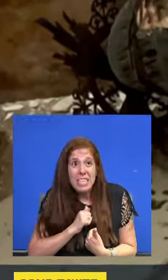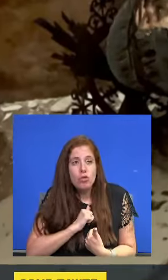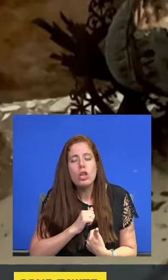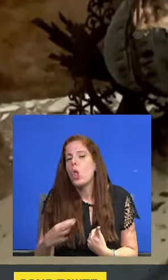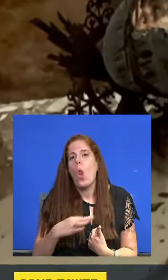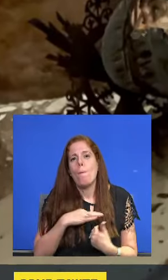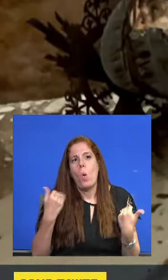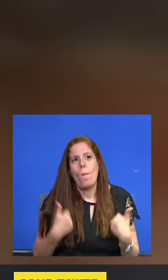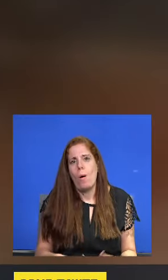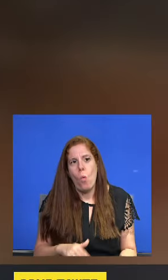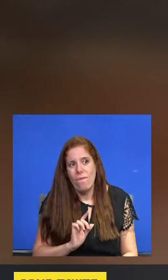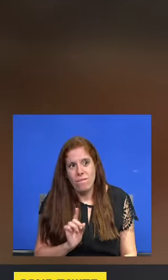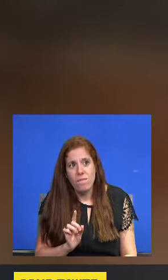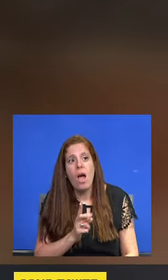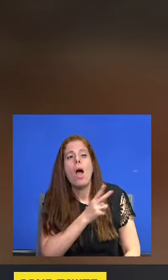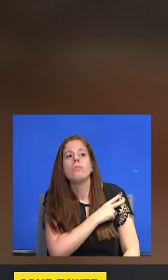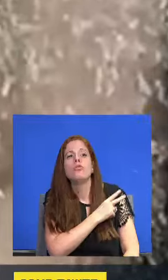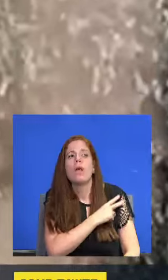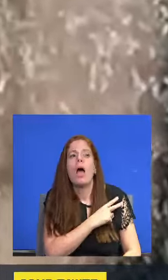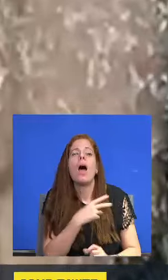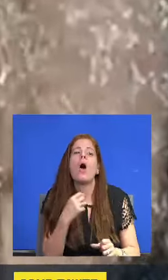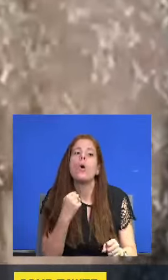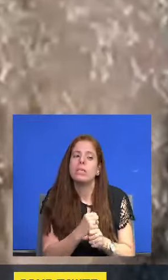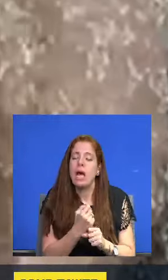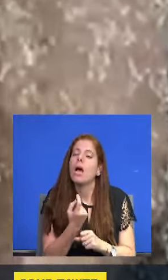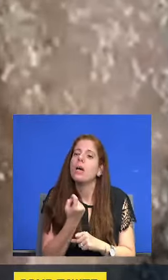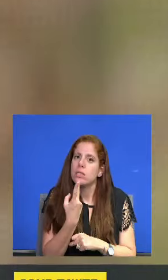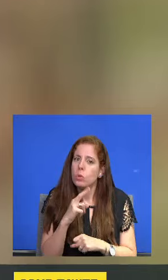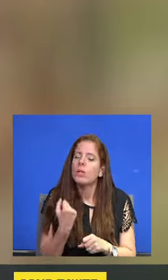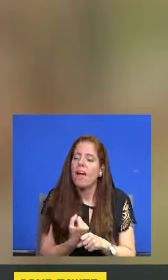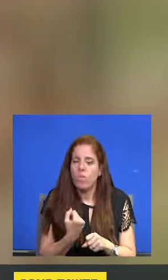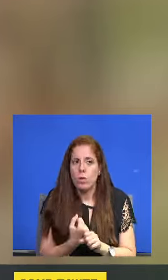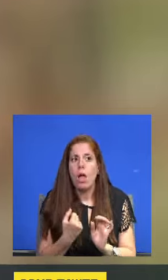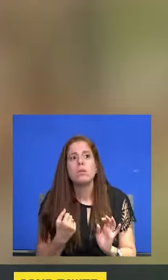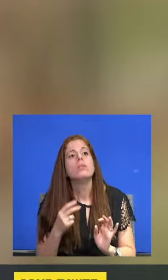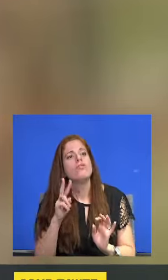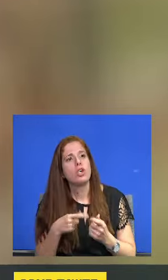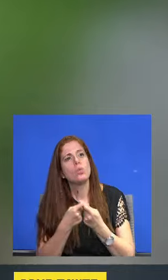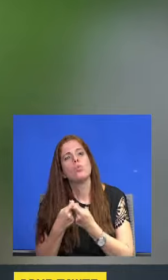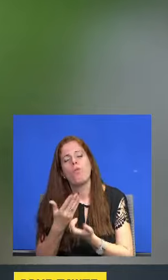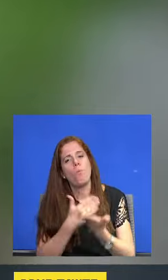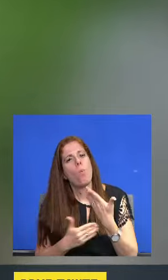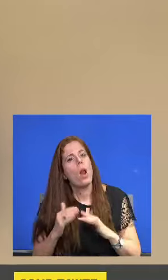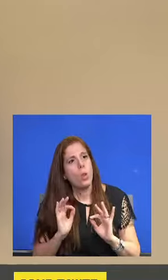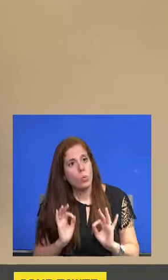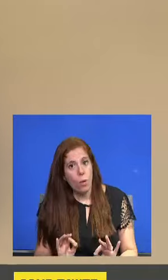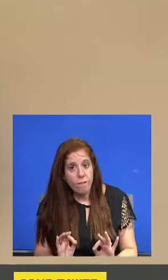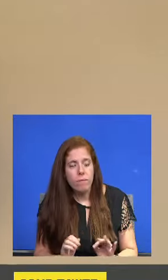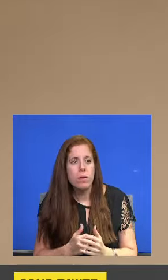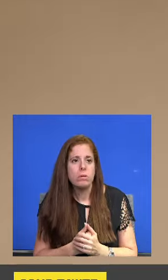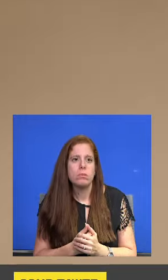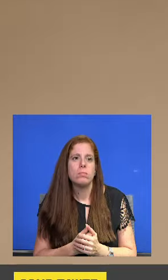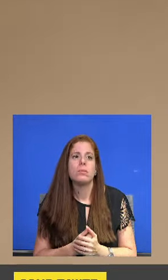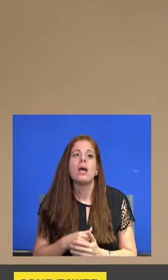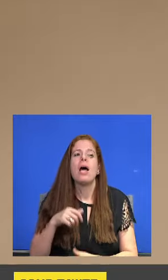בגוף. המשטרה עושה קצת יותר עבודה, ויש לנו שיתוף פעולה טוב. האב אלברטו